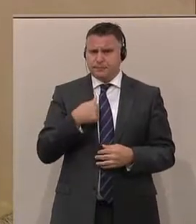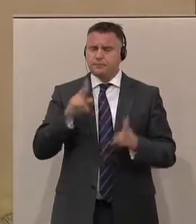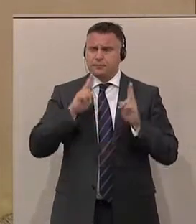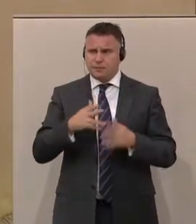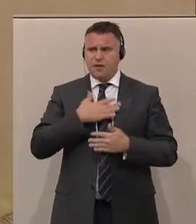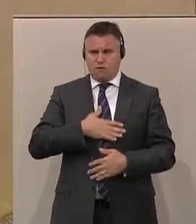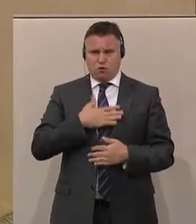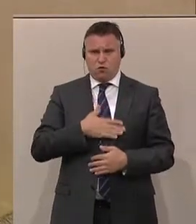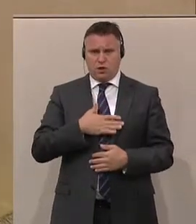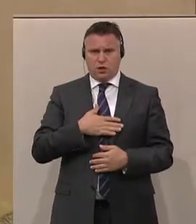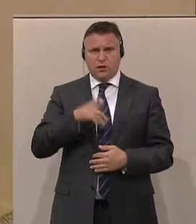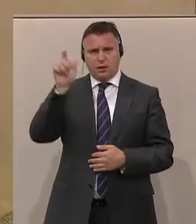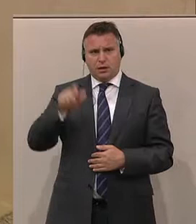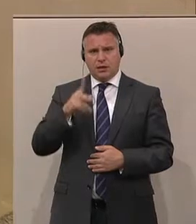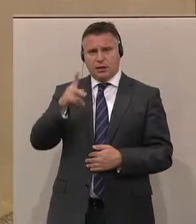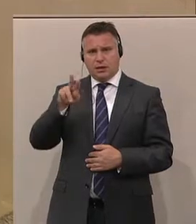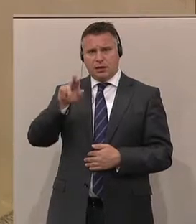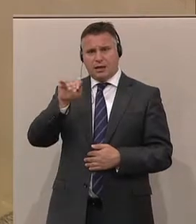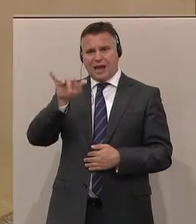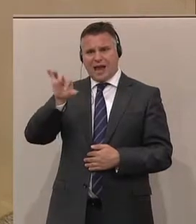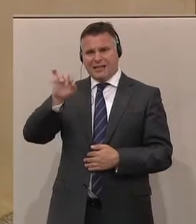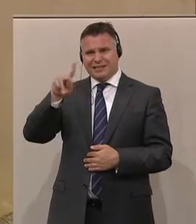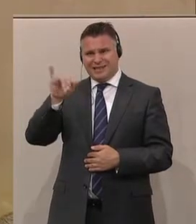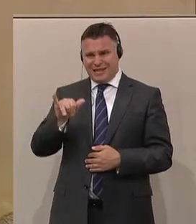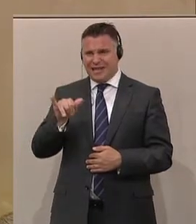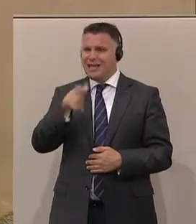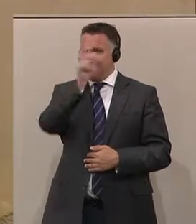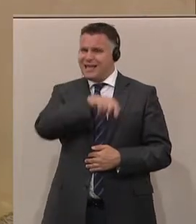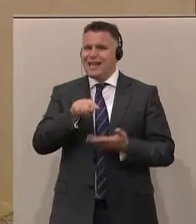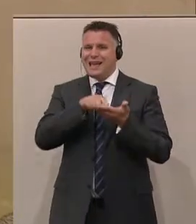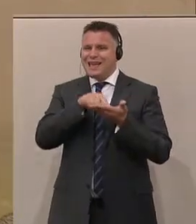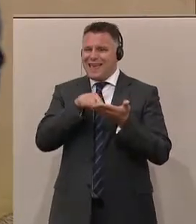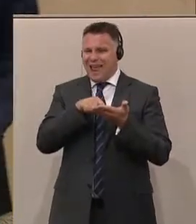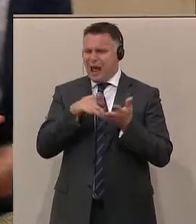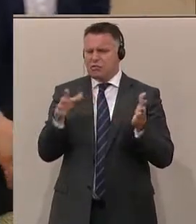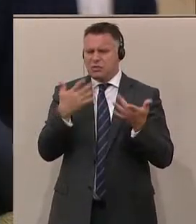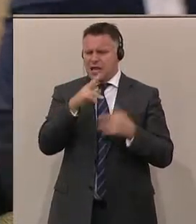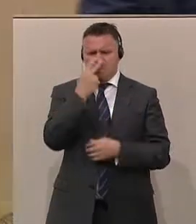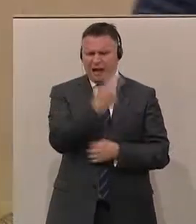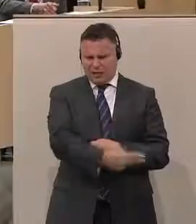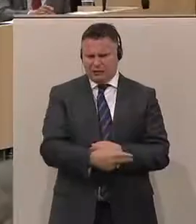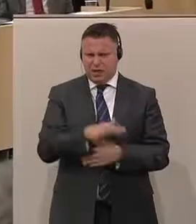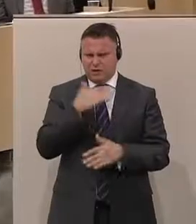froh, dass Bruno Kreisky einen Christian Kern nicht mehr erleben musste. Vielen Dank.